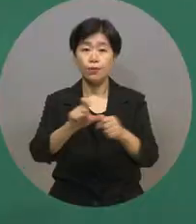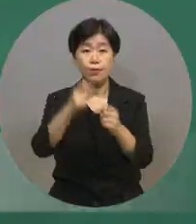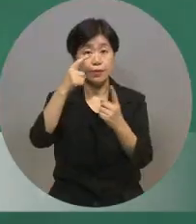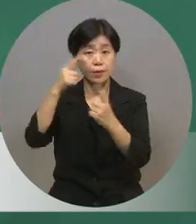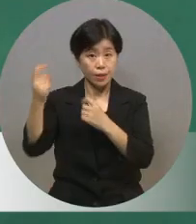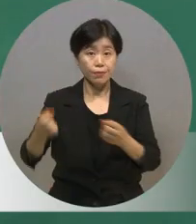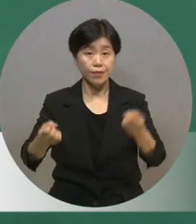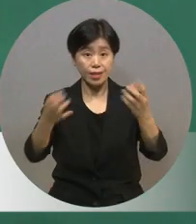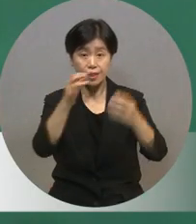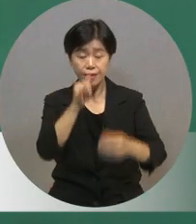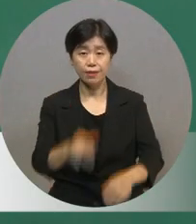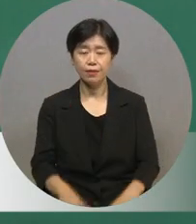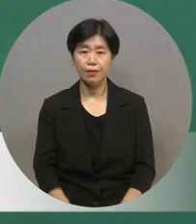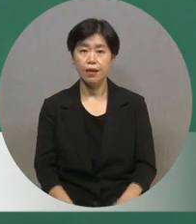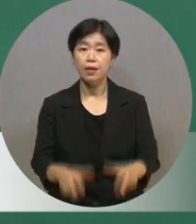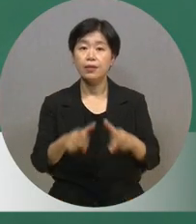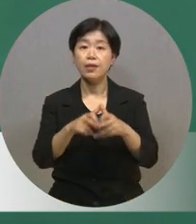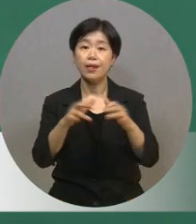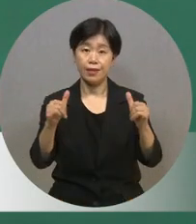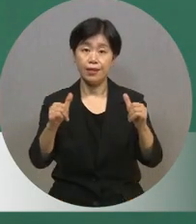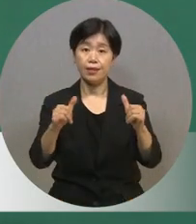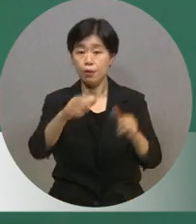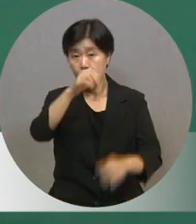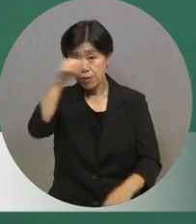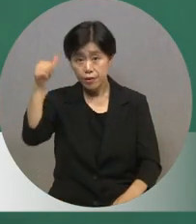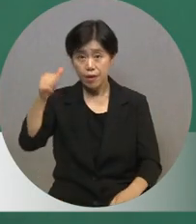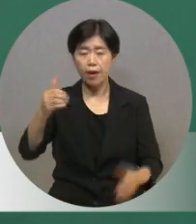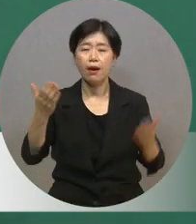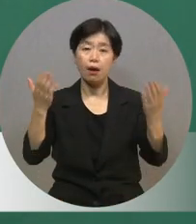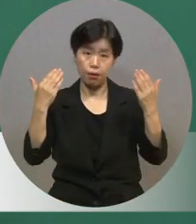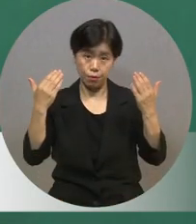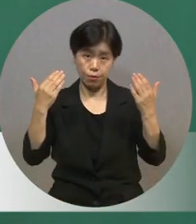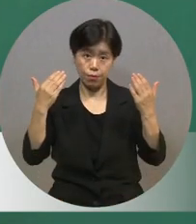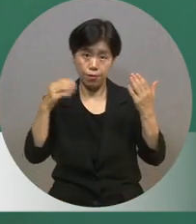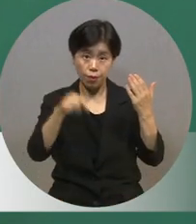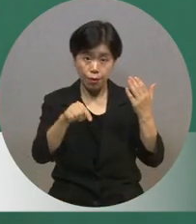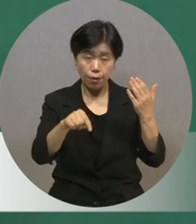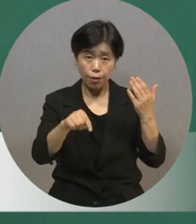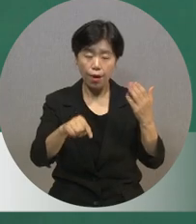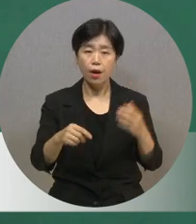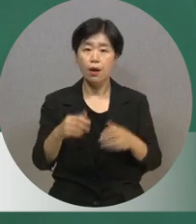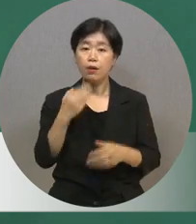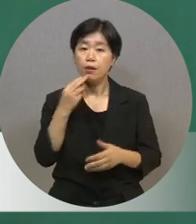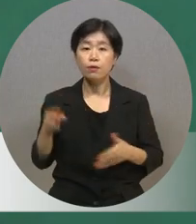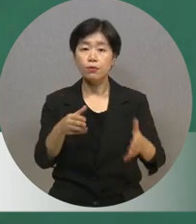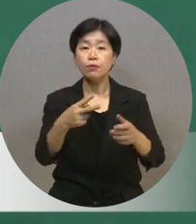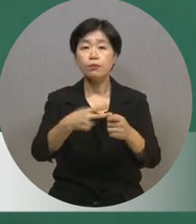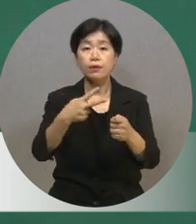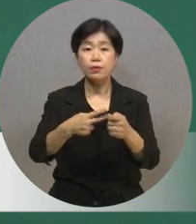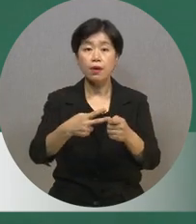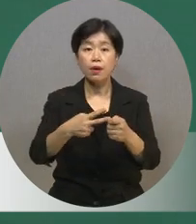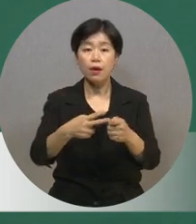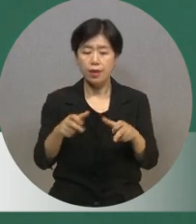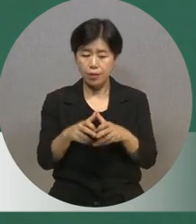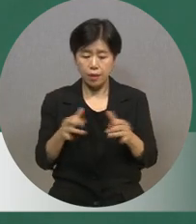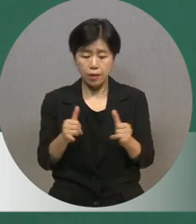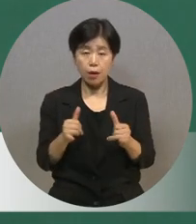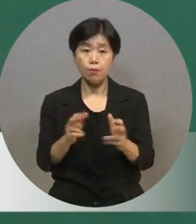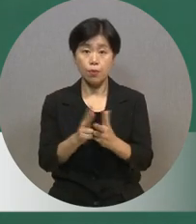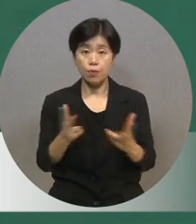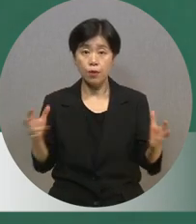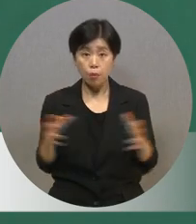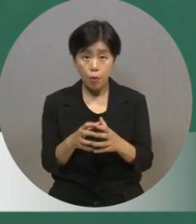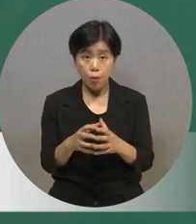진행되었습니다. 장애인 평생교육시설을 경기도의 두 번째로 장애인 당사자들이 모여서 만들었습니다. 2009년 출범